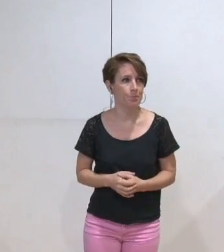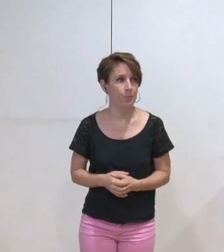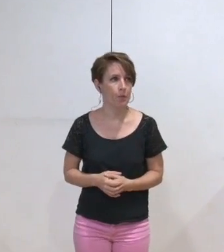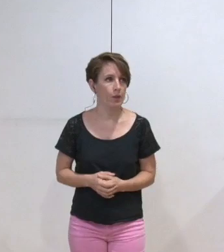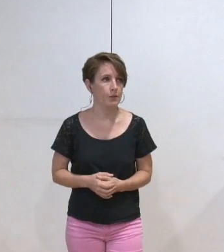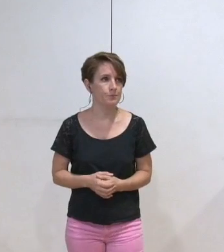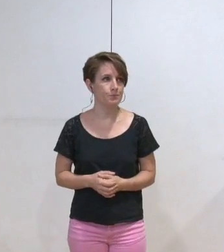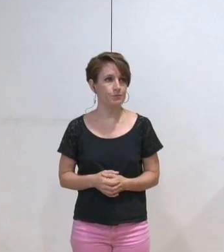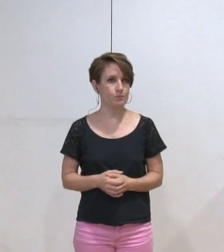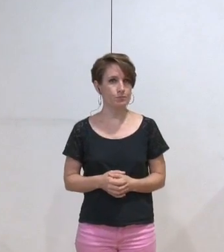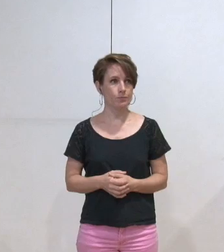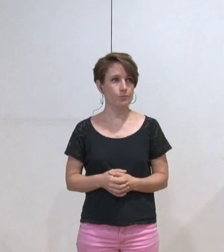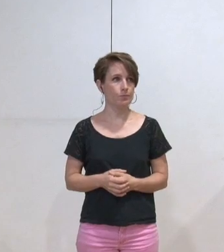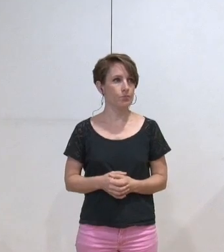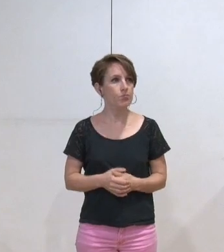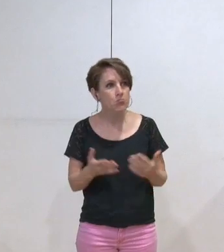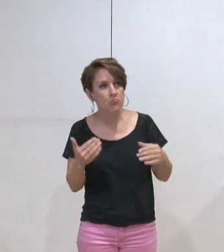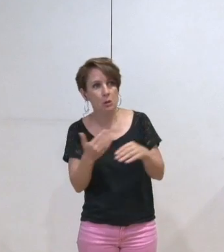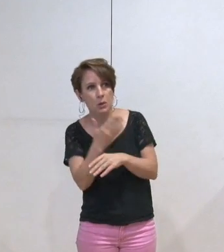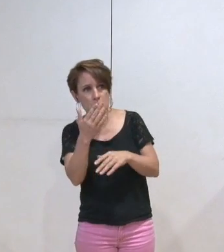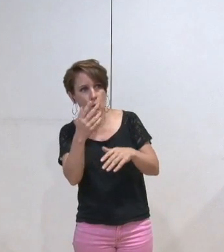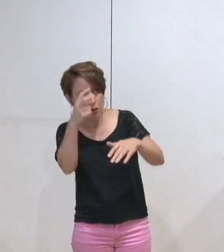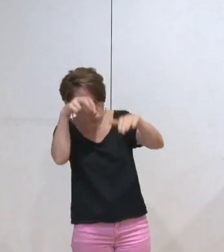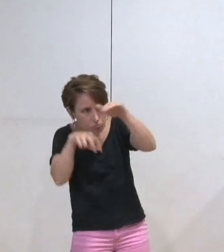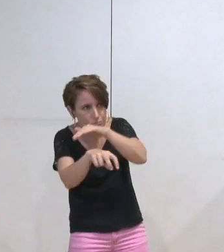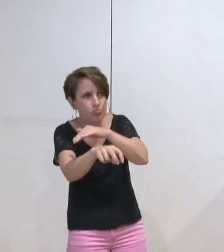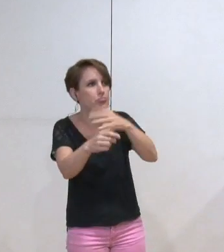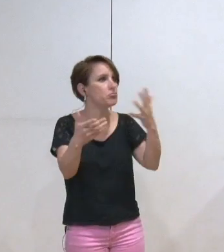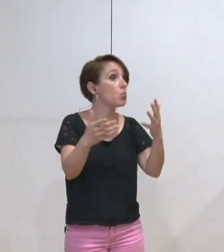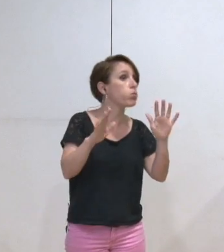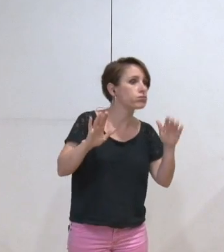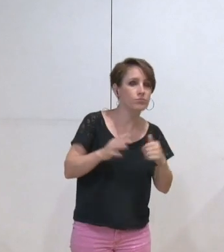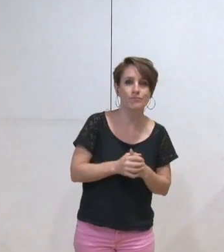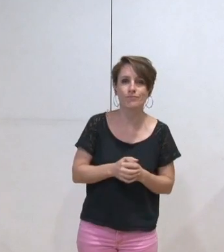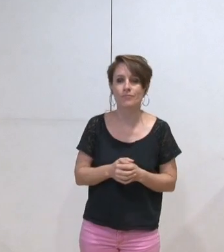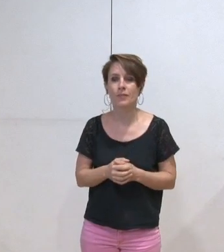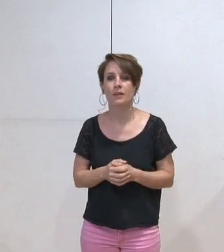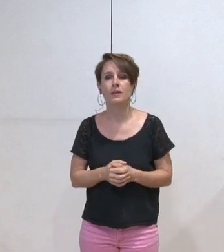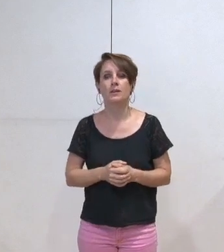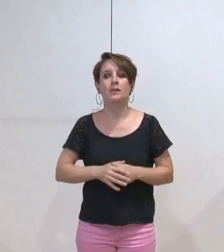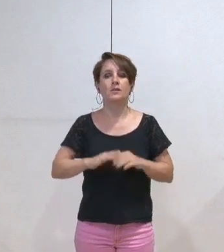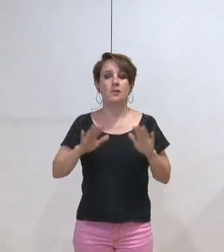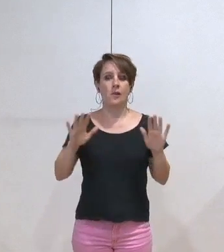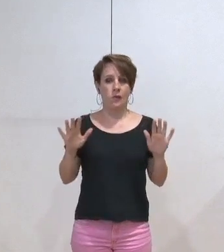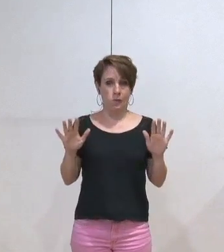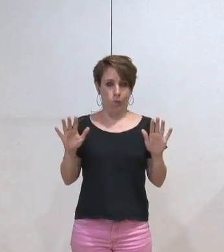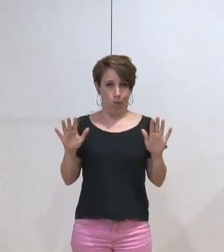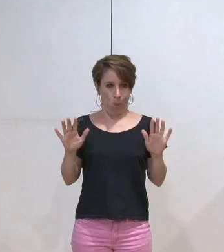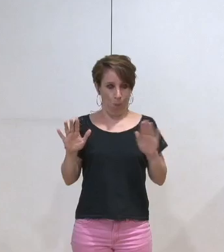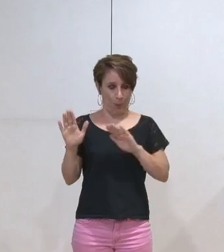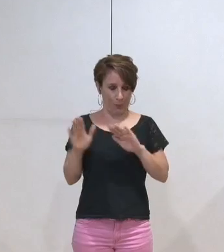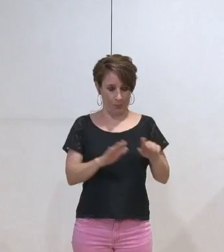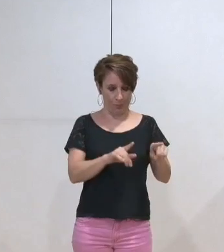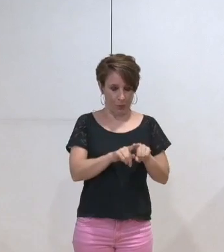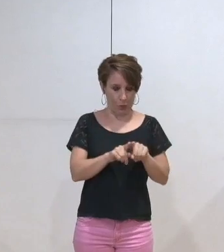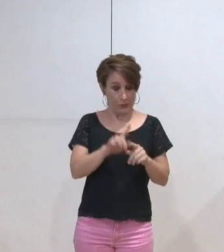derrière malb pass sous la table enfin se pose la question de la gestion des ressources humaines à